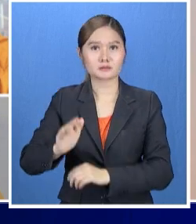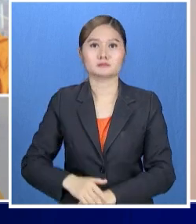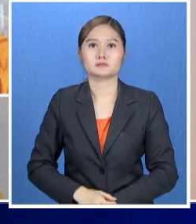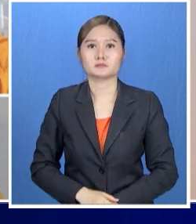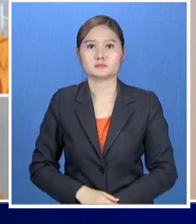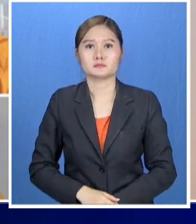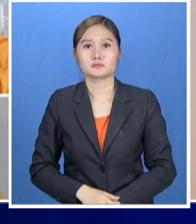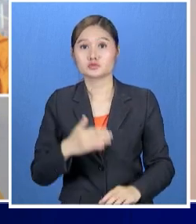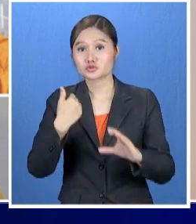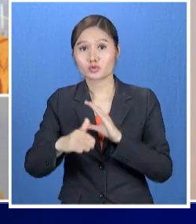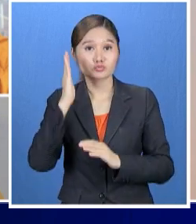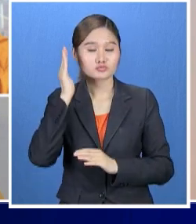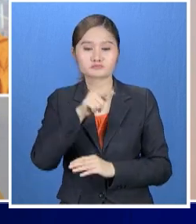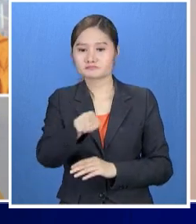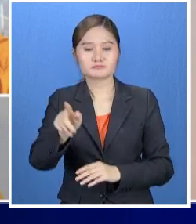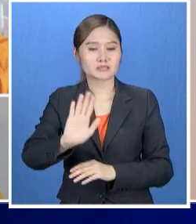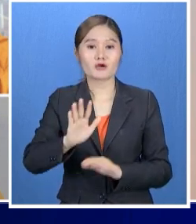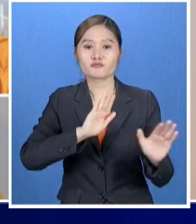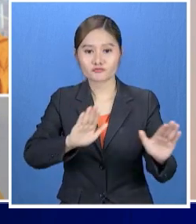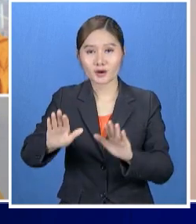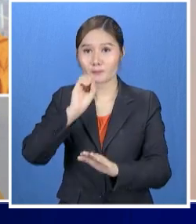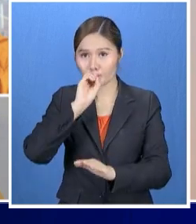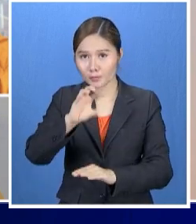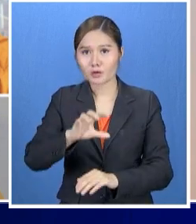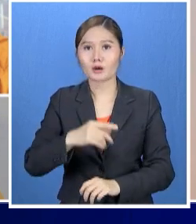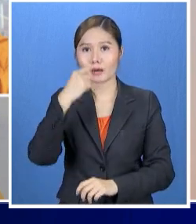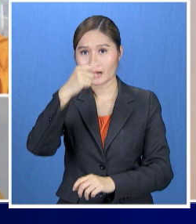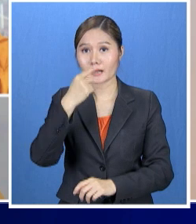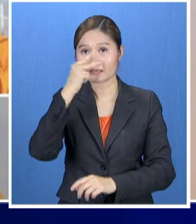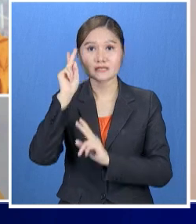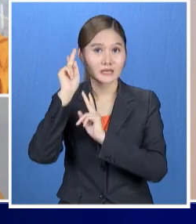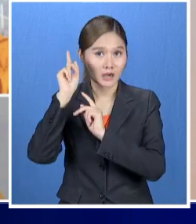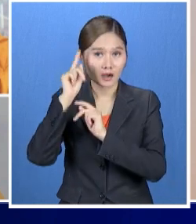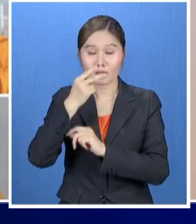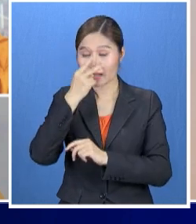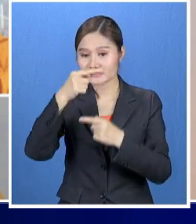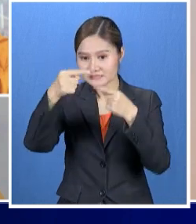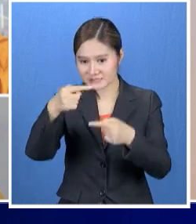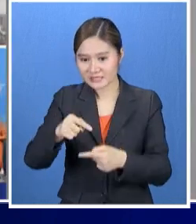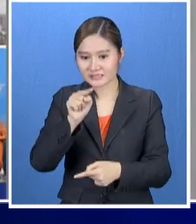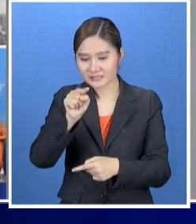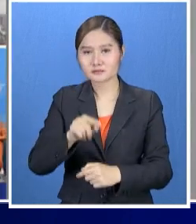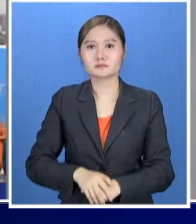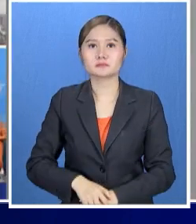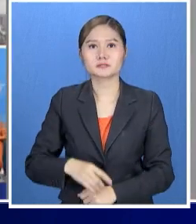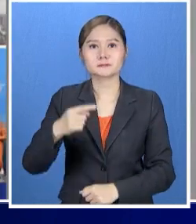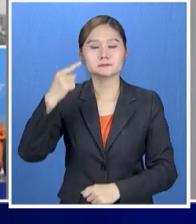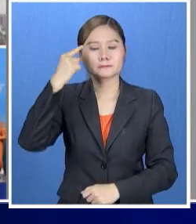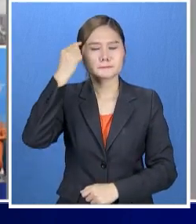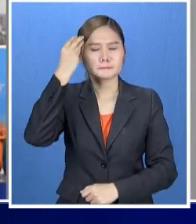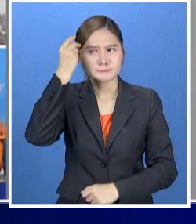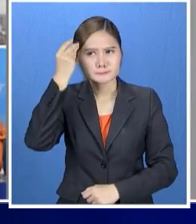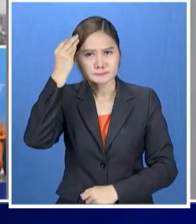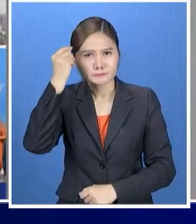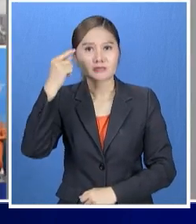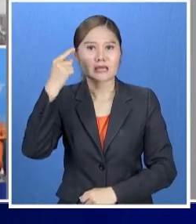ณะนี้ไปหาหนุ่มๆแล้วก็ฝากบอกด้วยนะครับว่าใครที่เห็นข่าวนี้ใครที่เห็นแชทนี้ขอให้ใช้สติปัญญาไตร่ตร